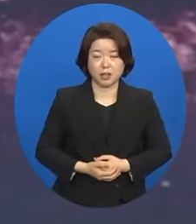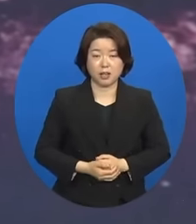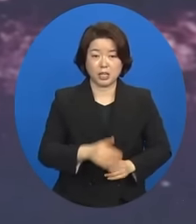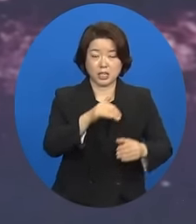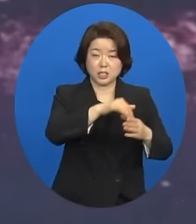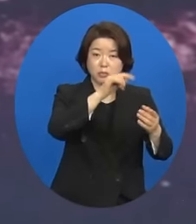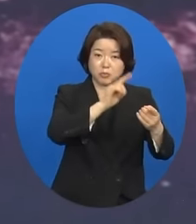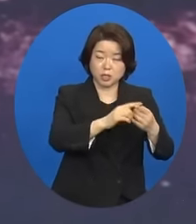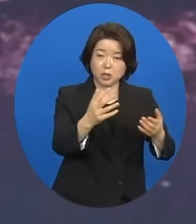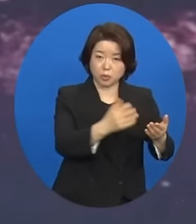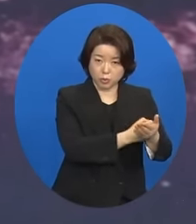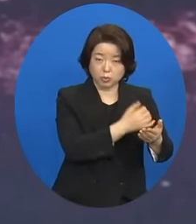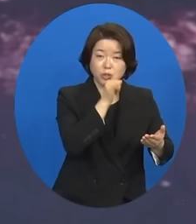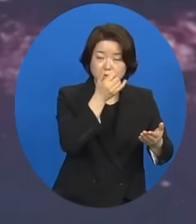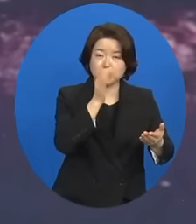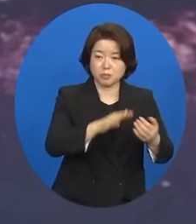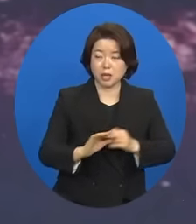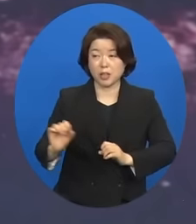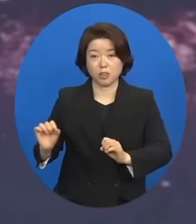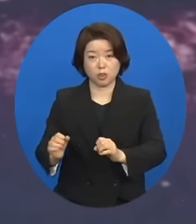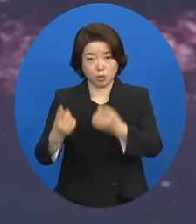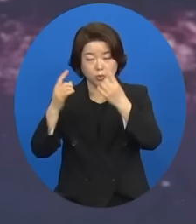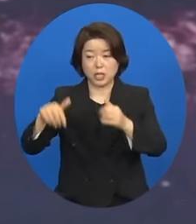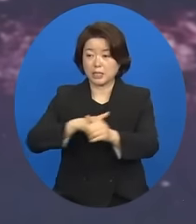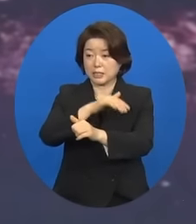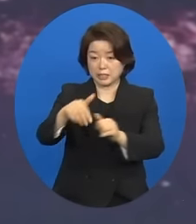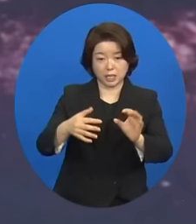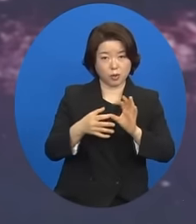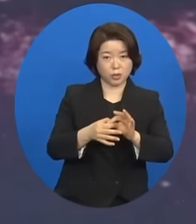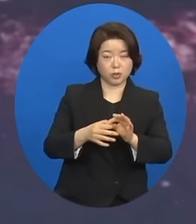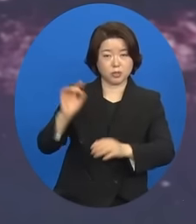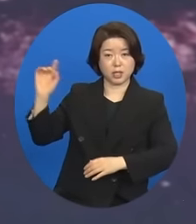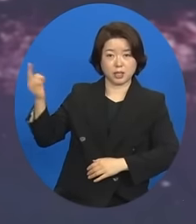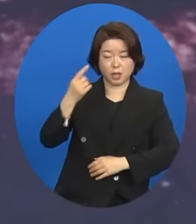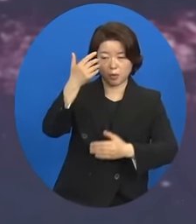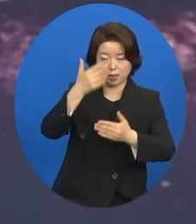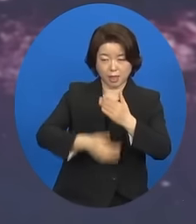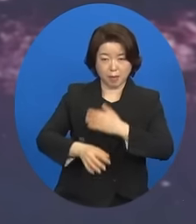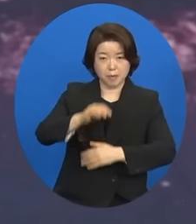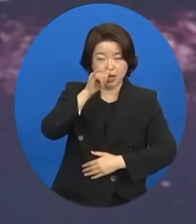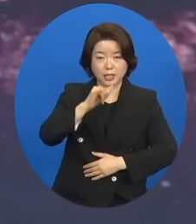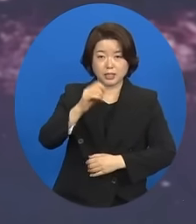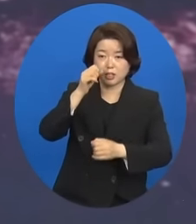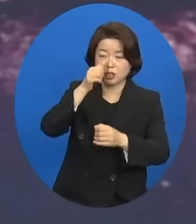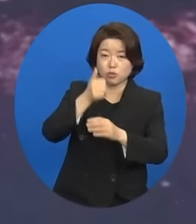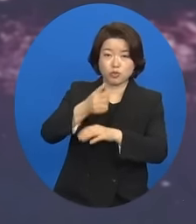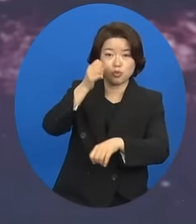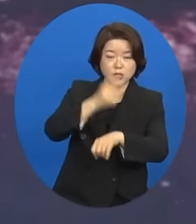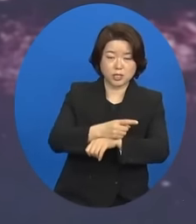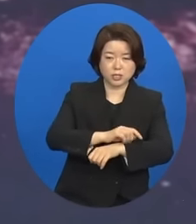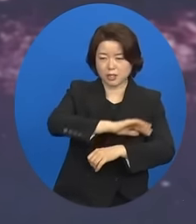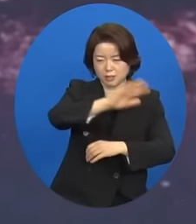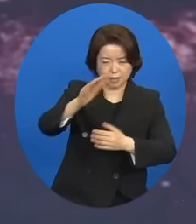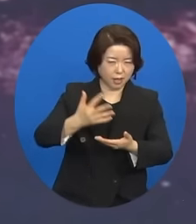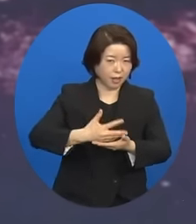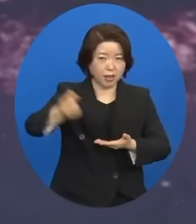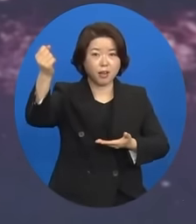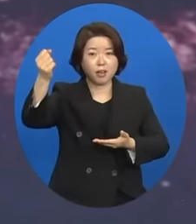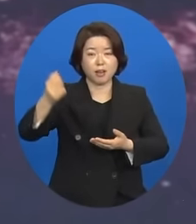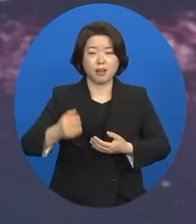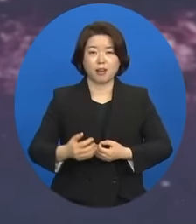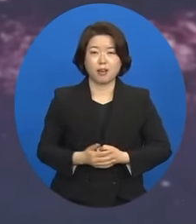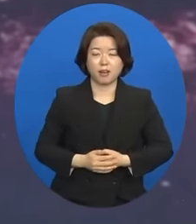거두게 하시면서 동시에 그 상황을 통해서 다윗의 남아 있었던 죄성을 싹 거둬 가시